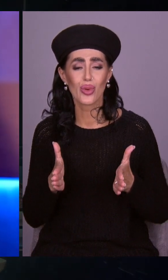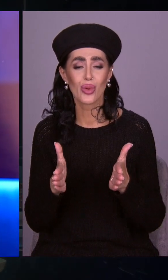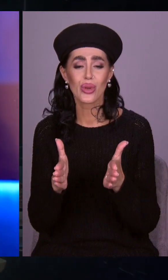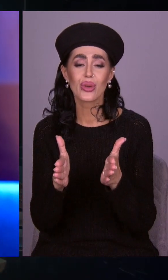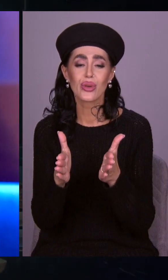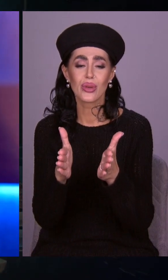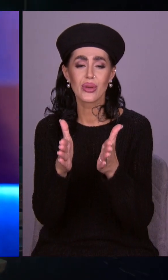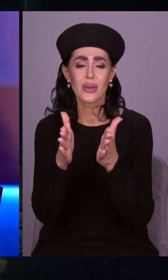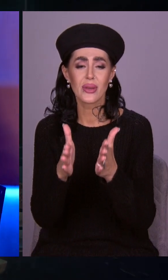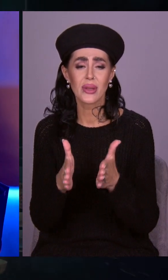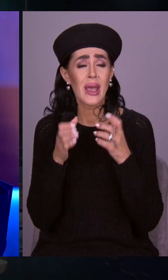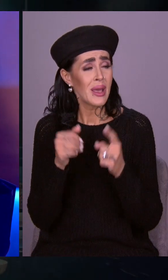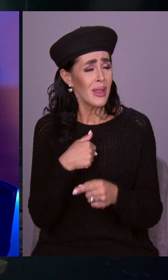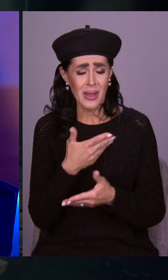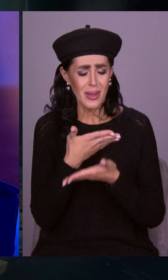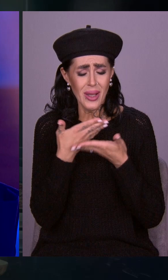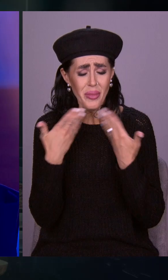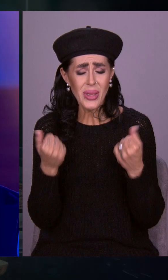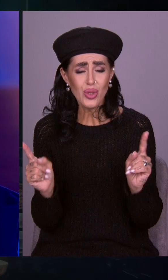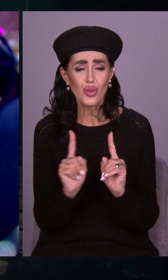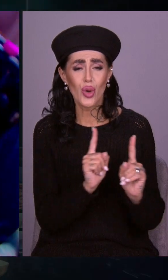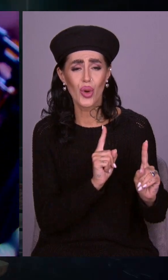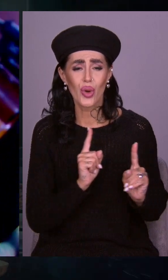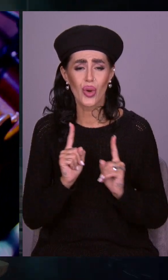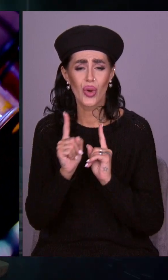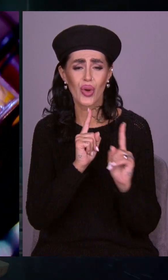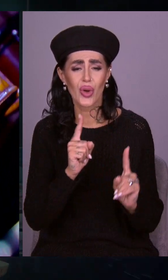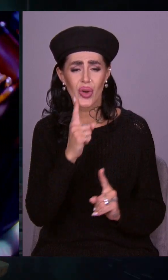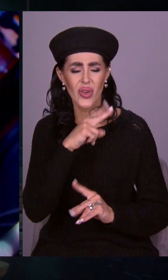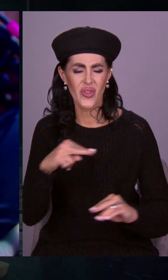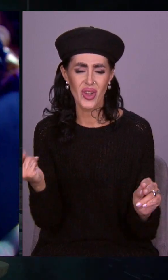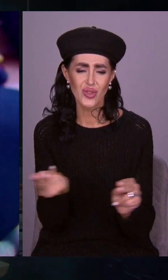путь, бо немає уже, що втрачати.